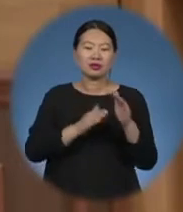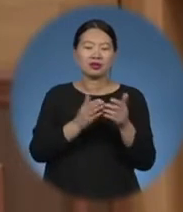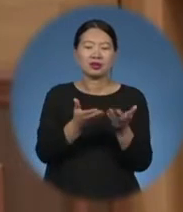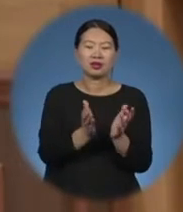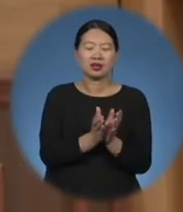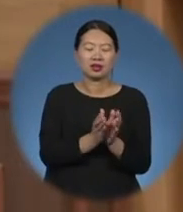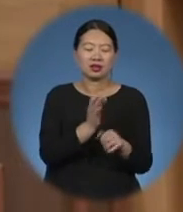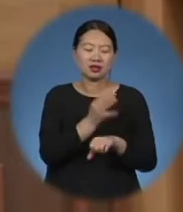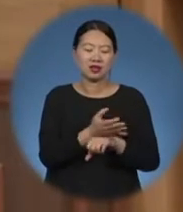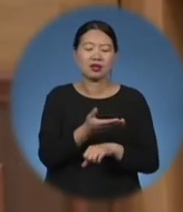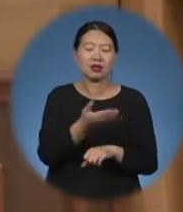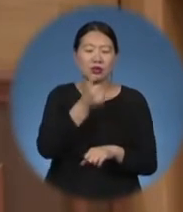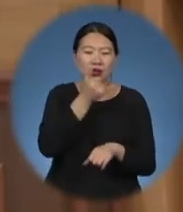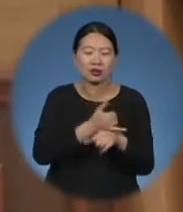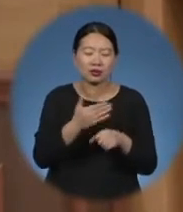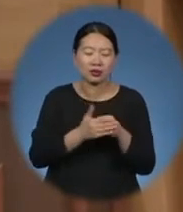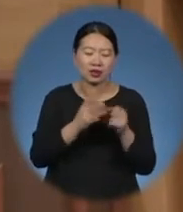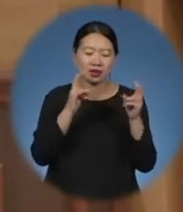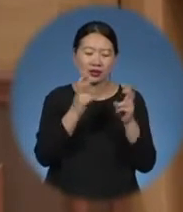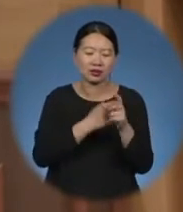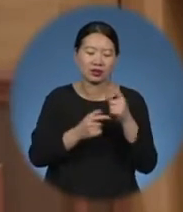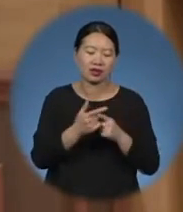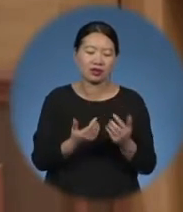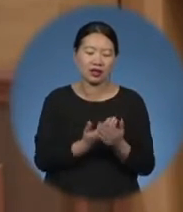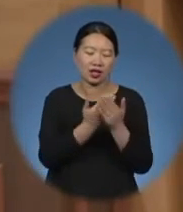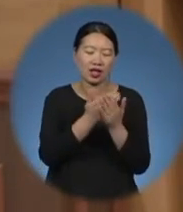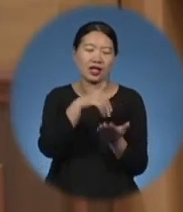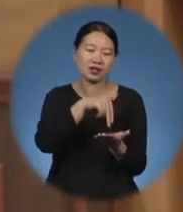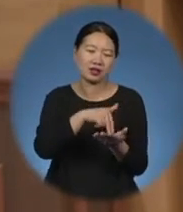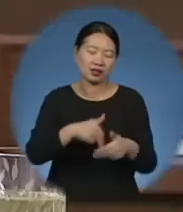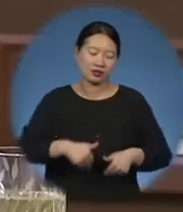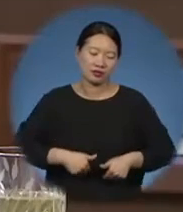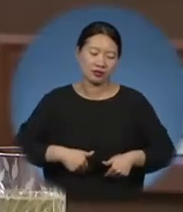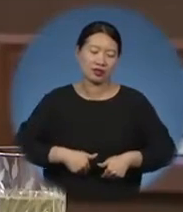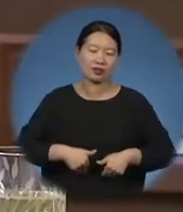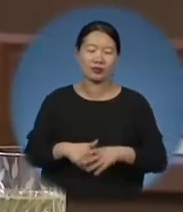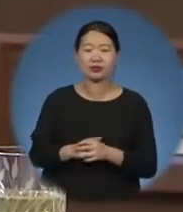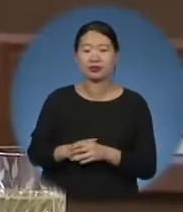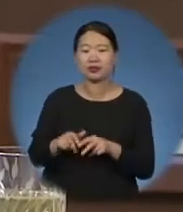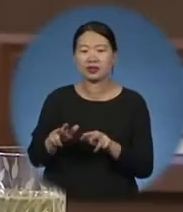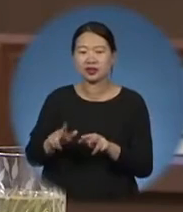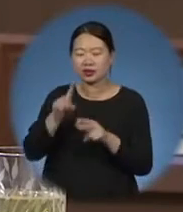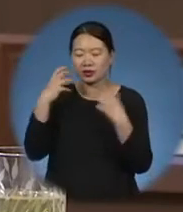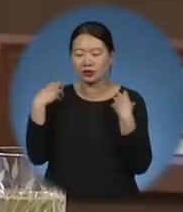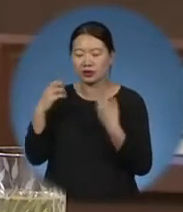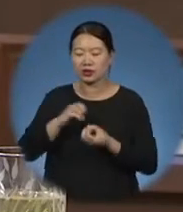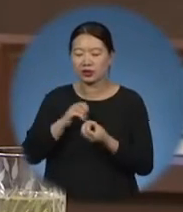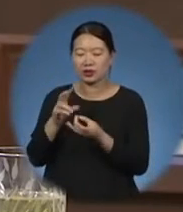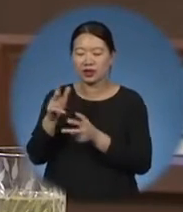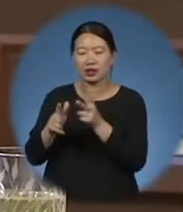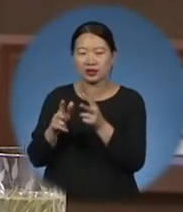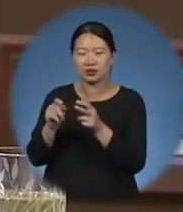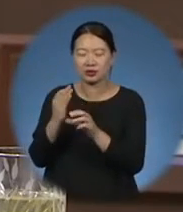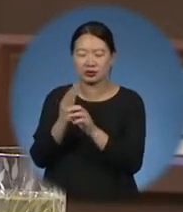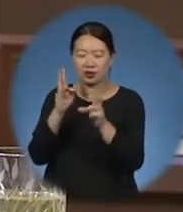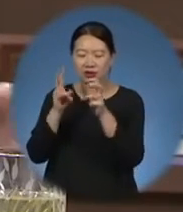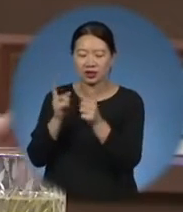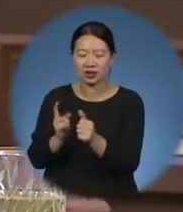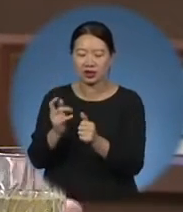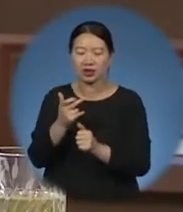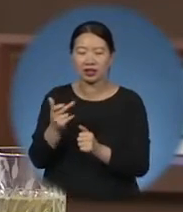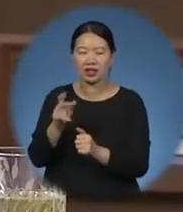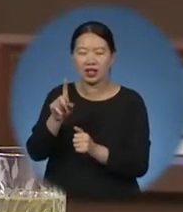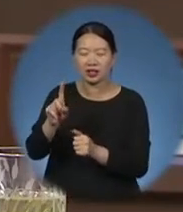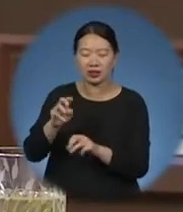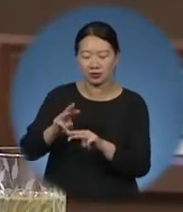좀 사줘서 기업들이 커나가도록 해야 되는 네. 그런 부분이지 않습니까? 그나마 이 저 정부 조달 사업이 중소기업한테는 큰 하나의 밭이